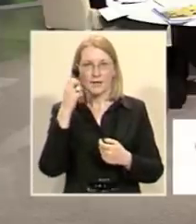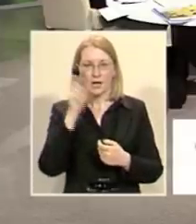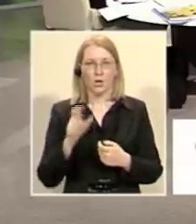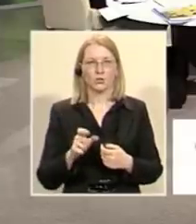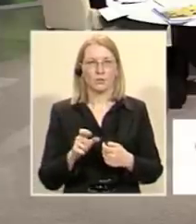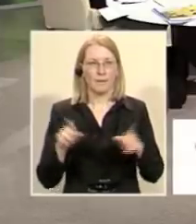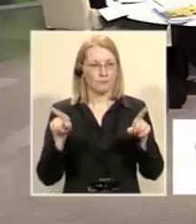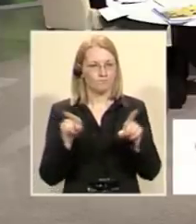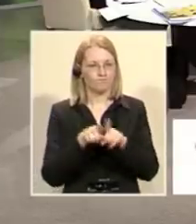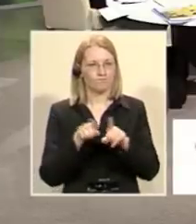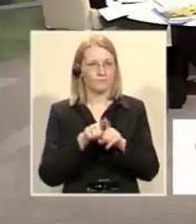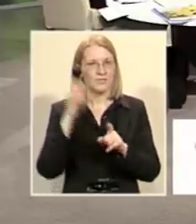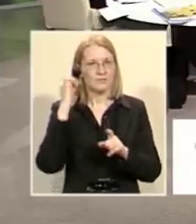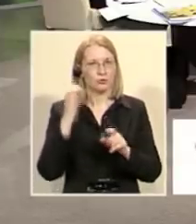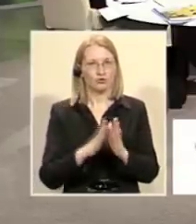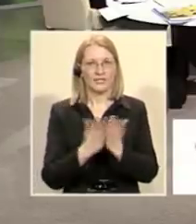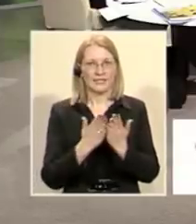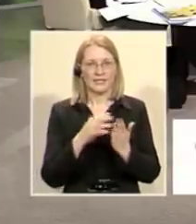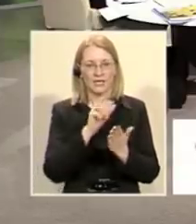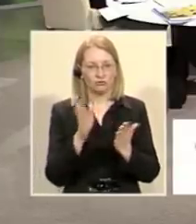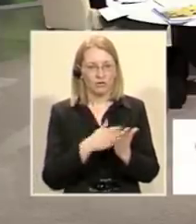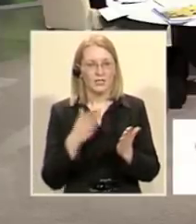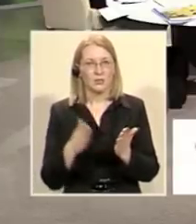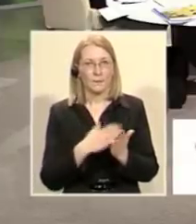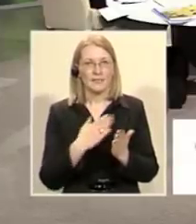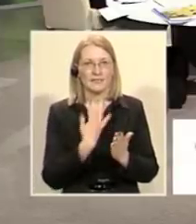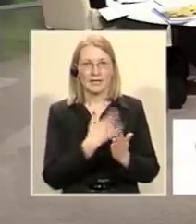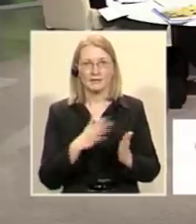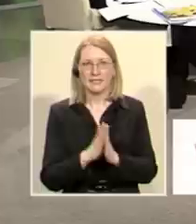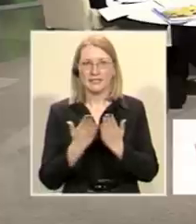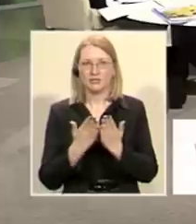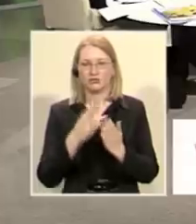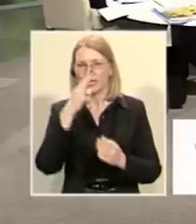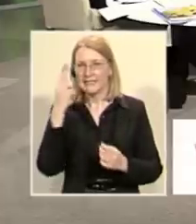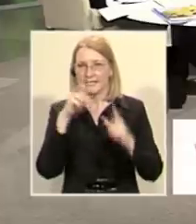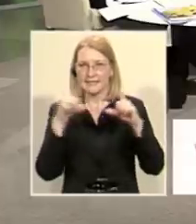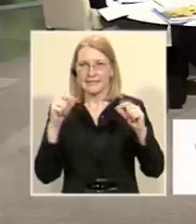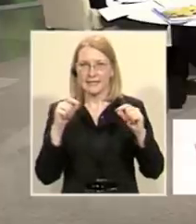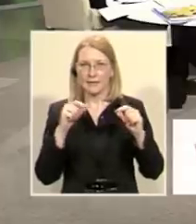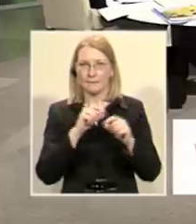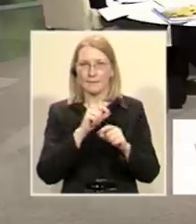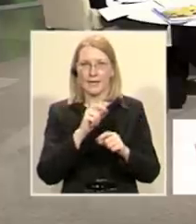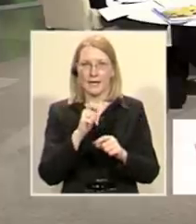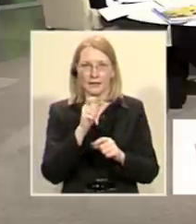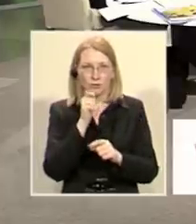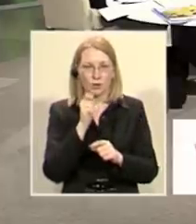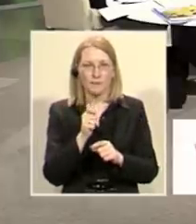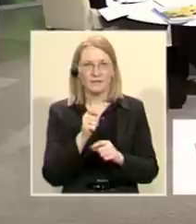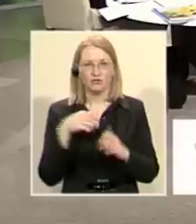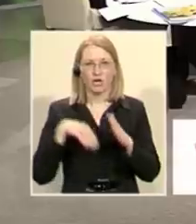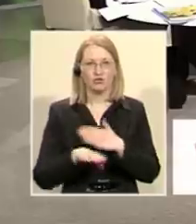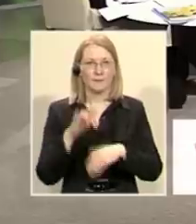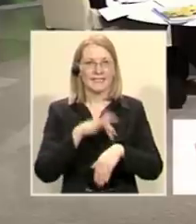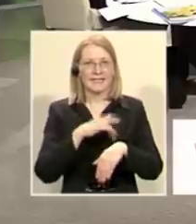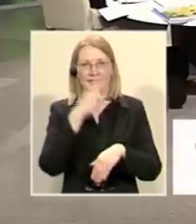izdanja knjiga i časopisa Hrvatske knjižnice za slijepe, elektronsko povećalo, džepni sat za slijepe i slično. Nastavno na